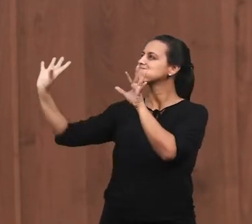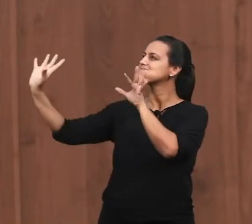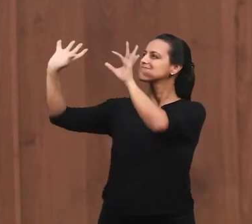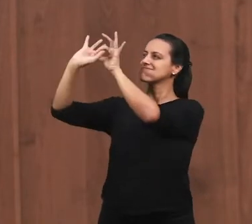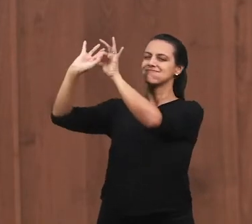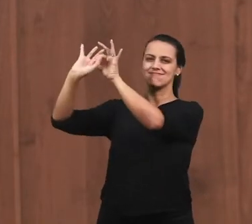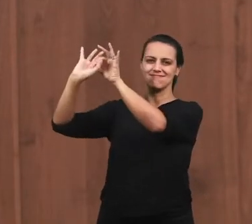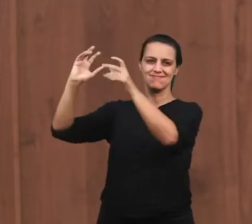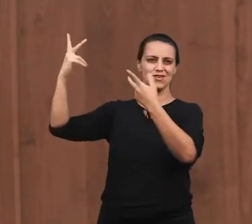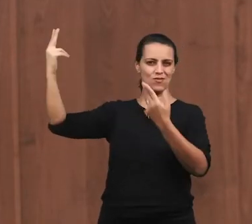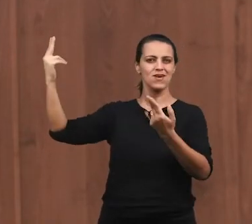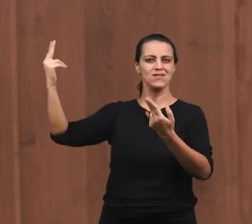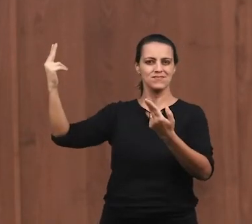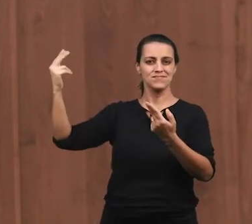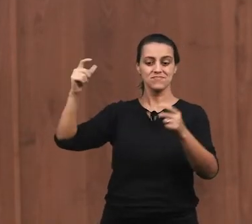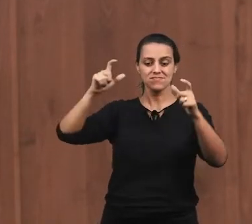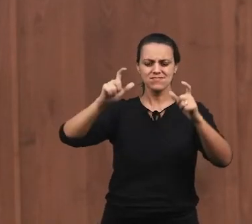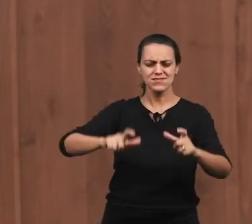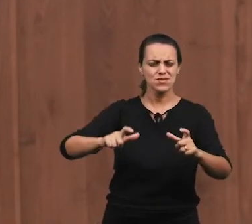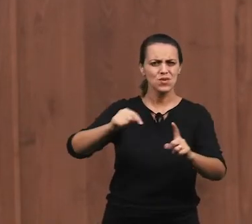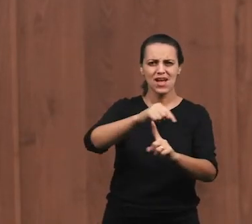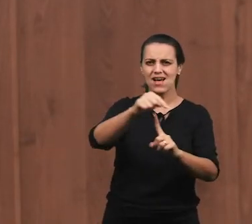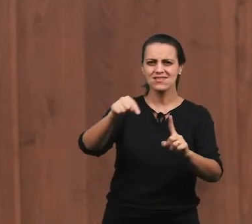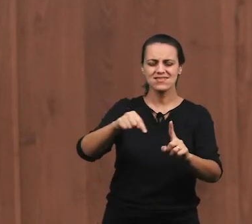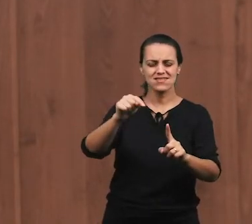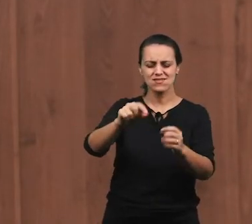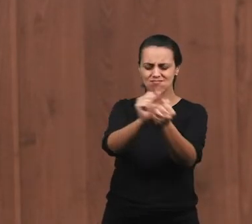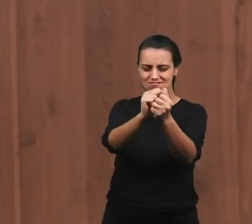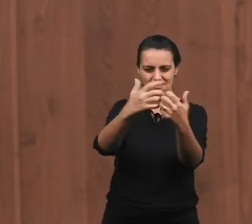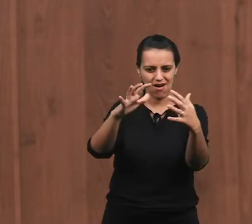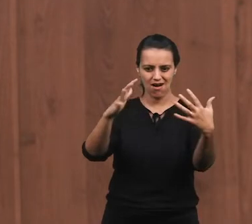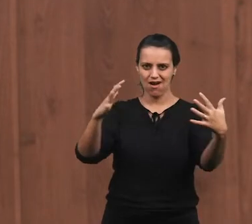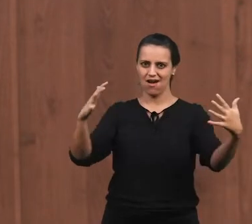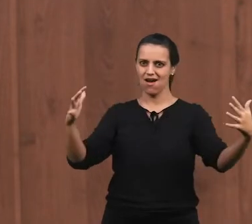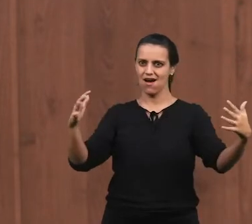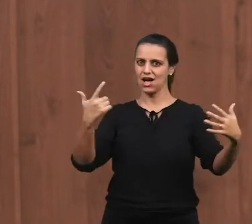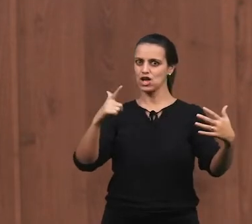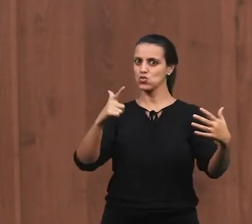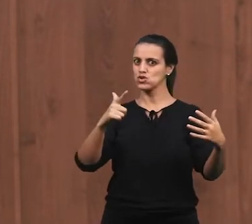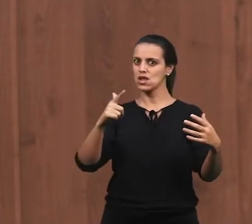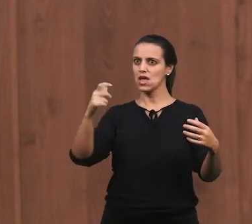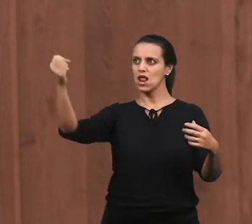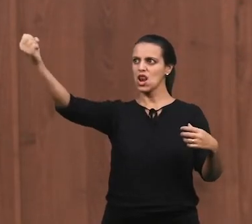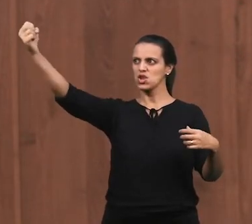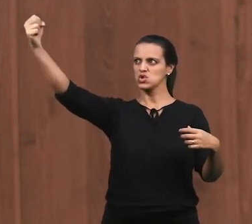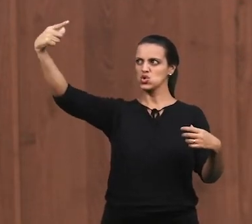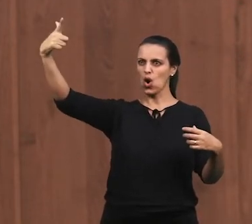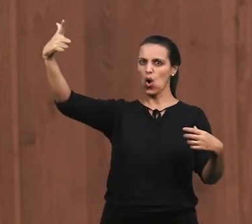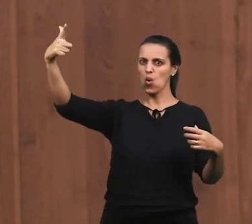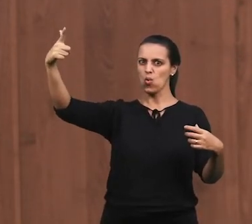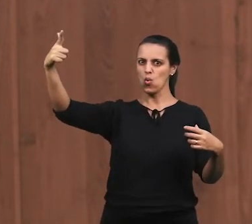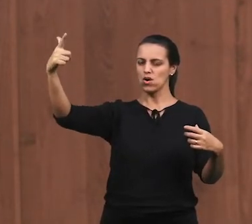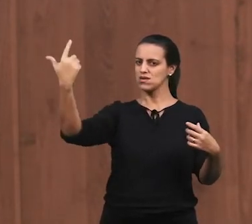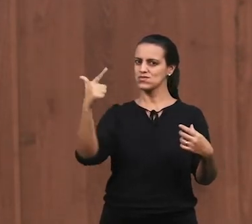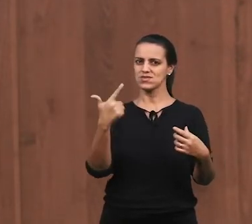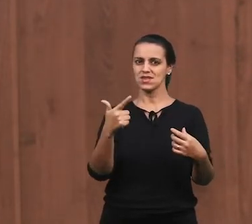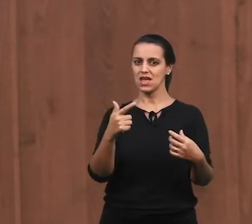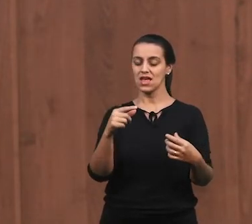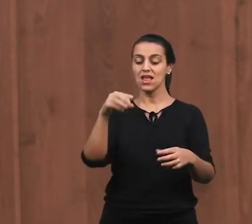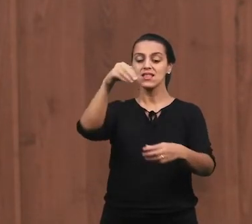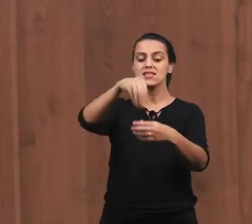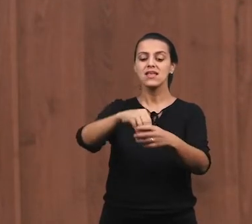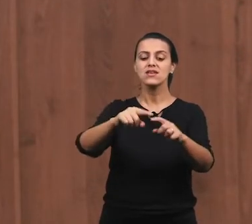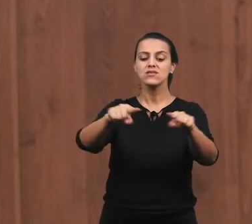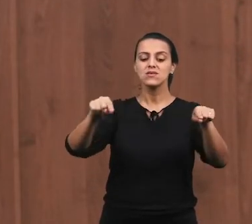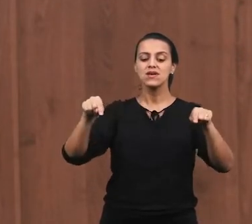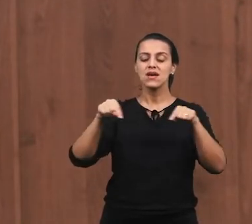Слово. И в Слове мы можем увидеть, что угодно Господу, что не угодно, и удалить это из нашей